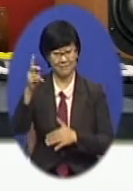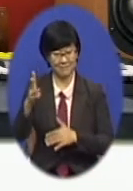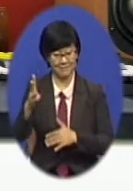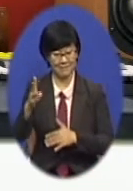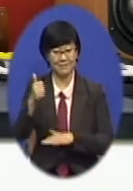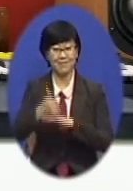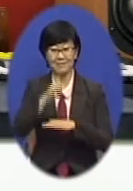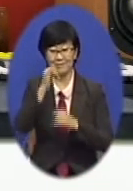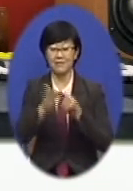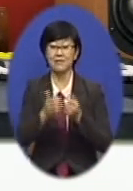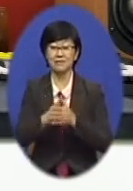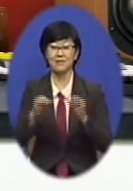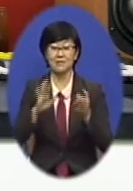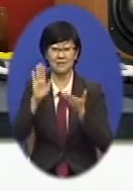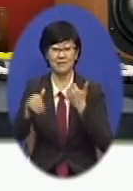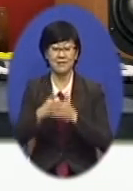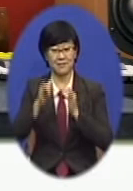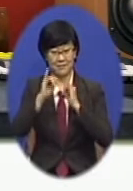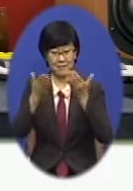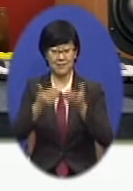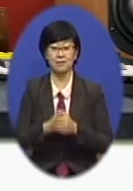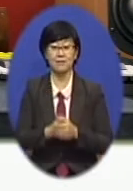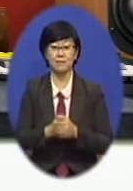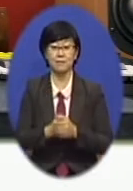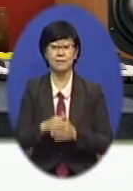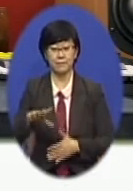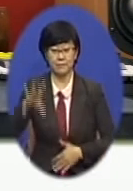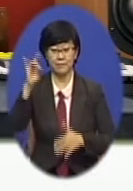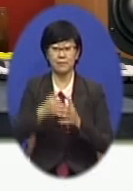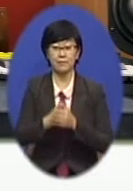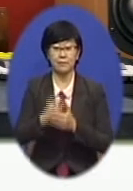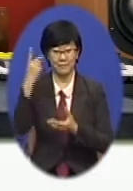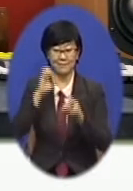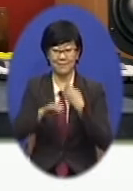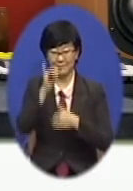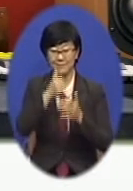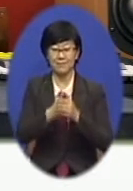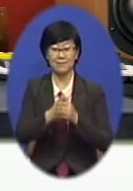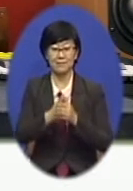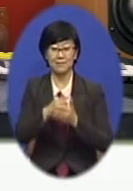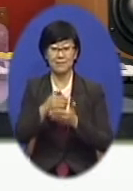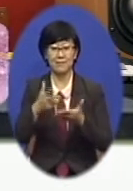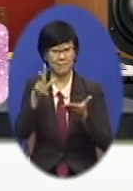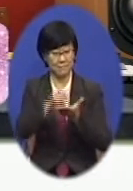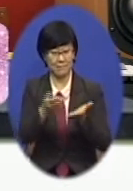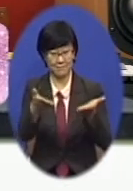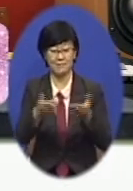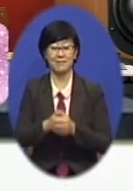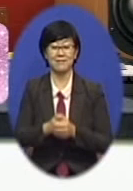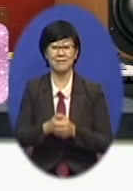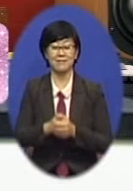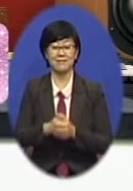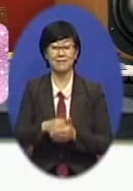나왔죠. 잠시 후에 이제 시상하도록 하고요. 먼저 퀴즈가 있었죠. 퀴즈는 이 문제였습니다.